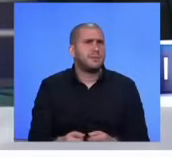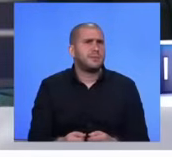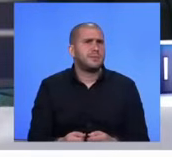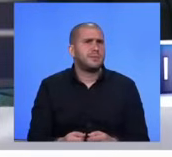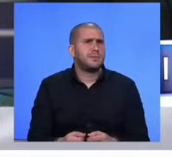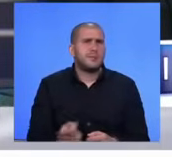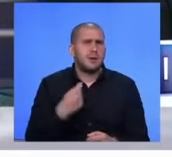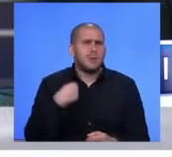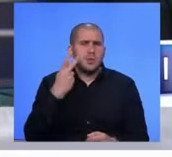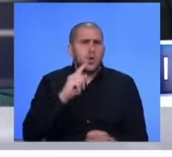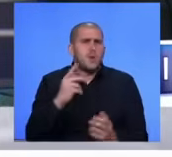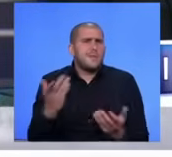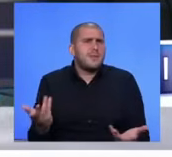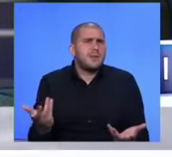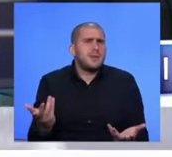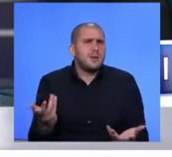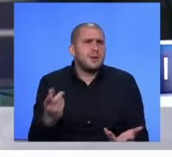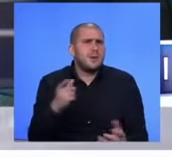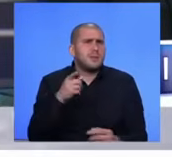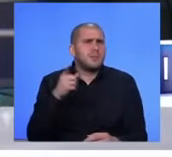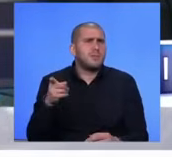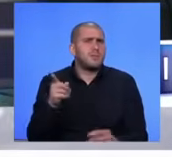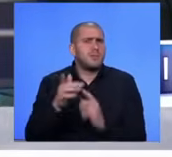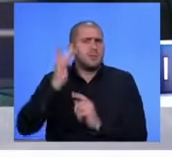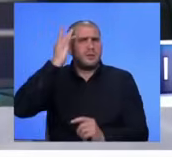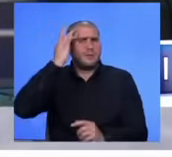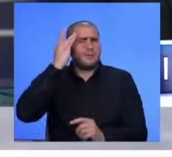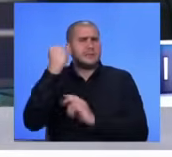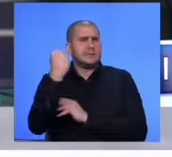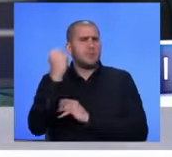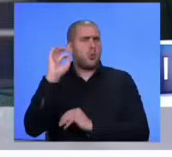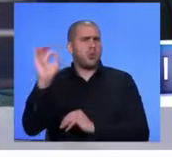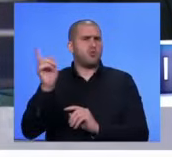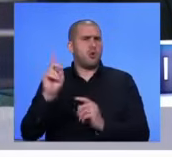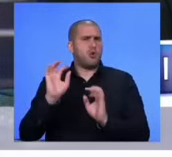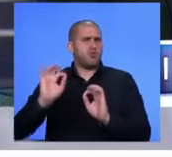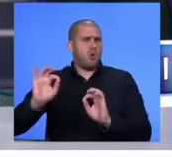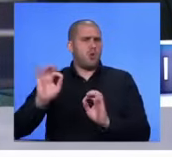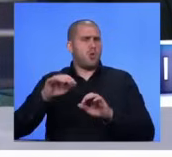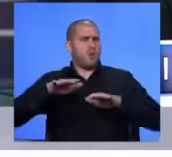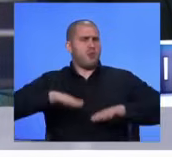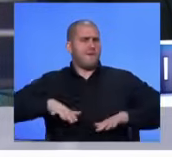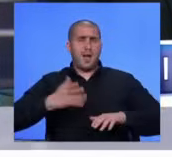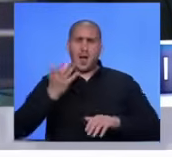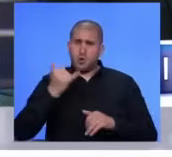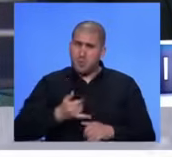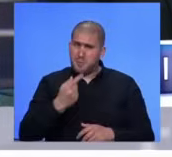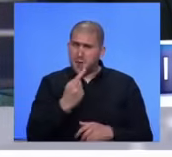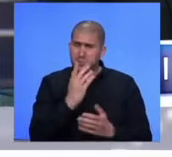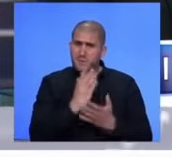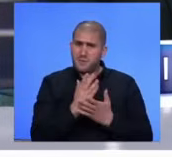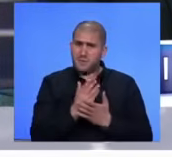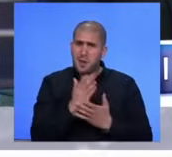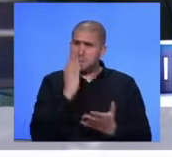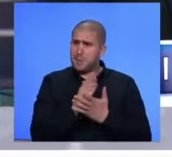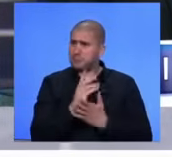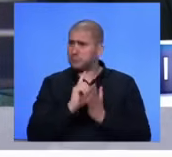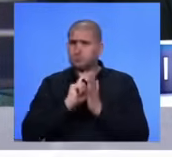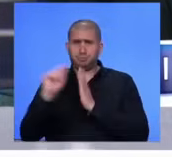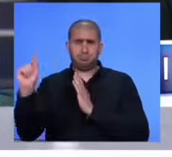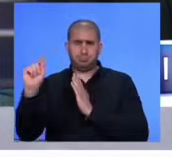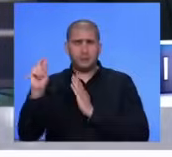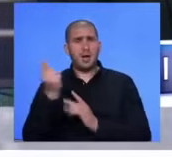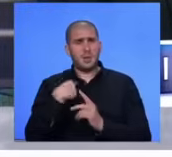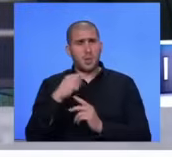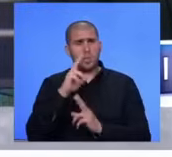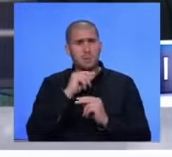אני לא מבינה את זה. הוא לוקח לעצמו סמכויות שלו, לא. יושב שם, היום בכלל הם יצאו לנו באמצע, ואנחנו